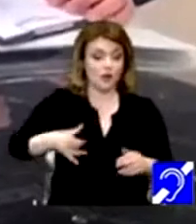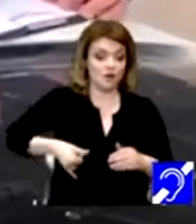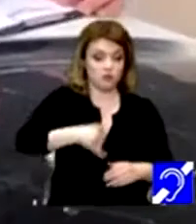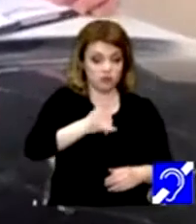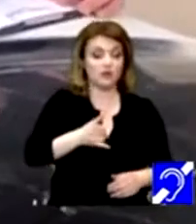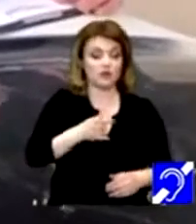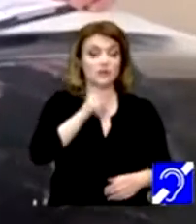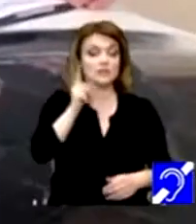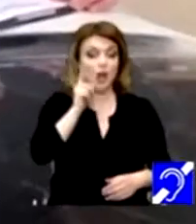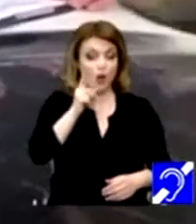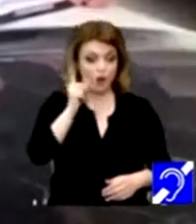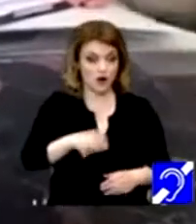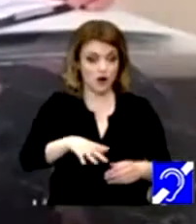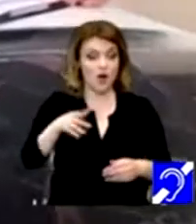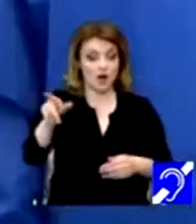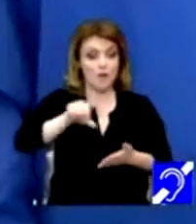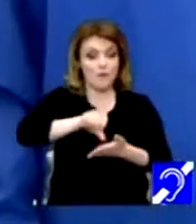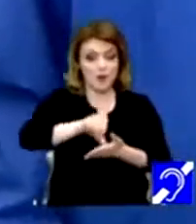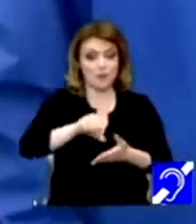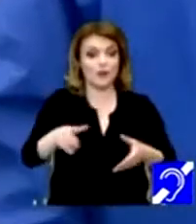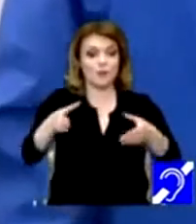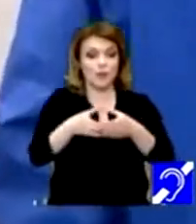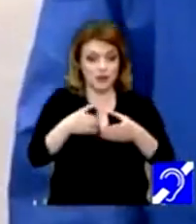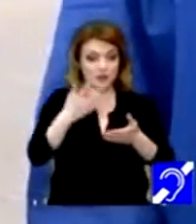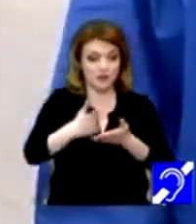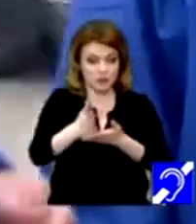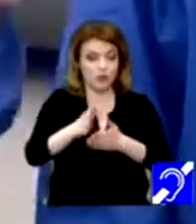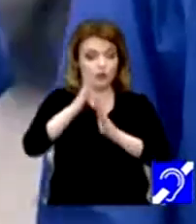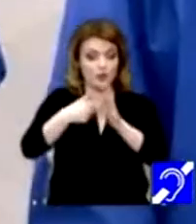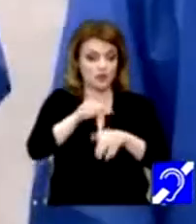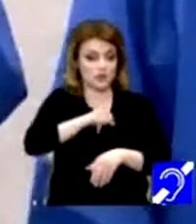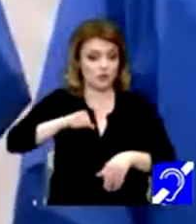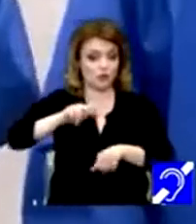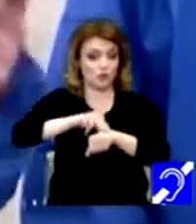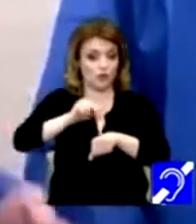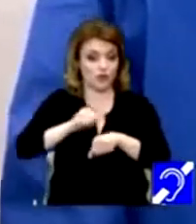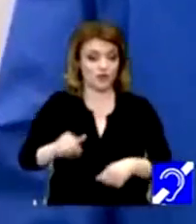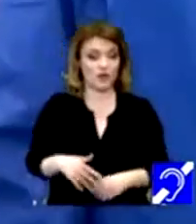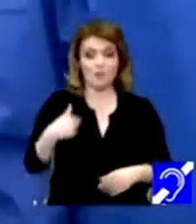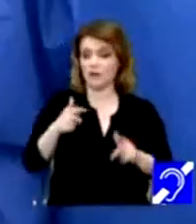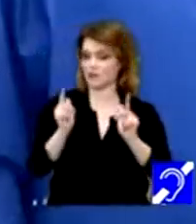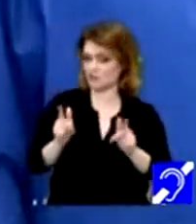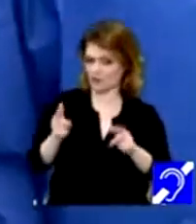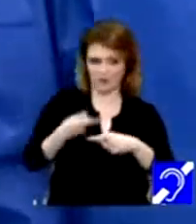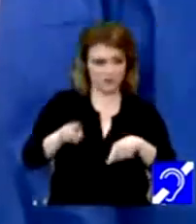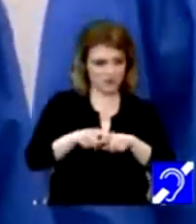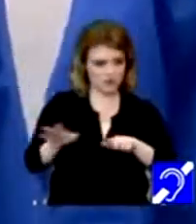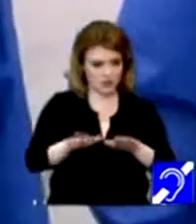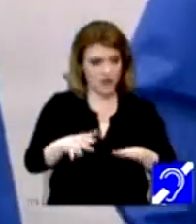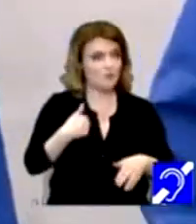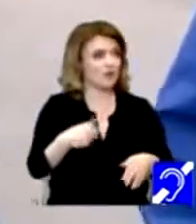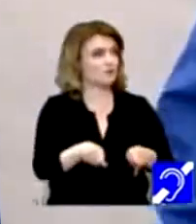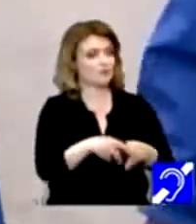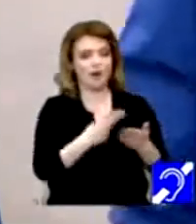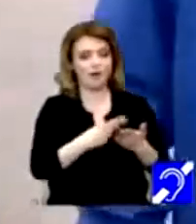briliant, membrii partidului au chemat poliția. Noi nu tolerăm așa acțiuni, ci ca în semn de